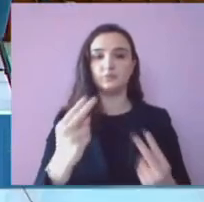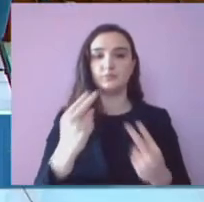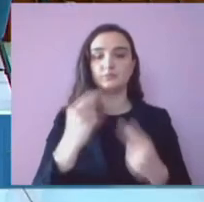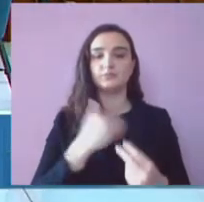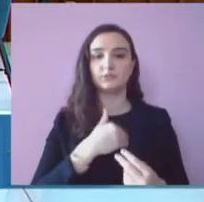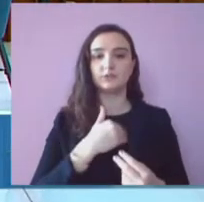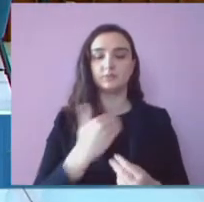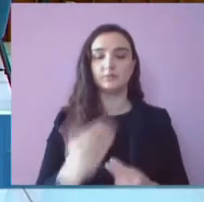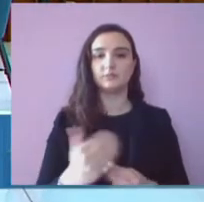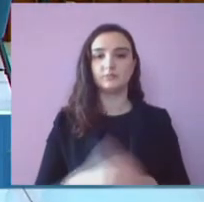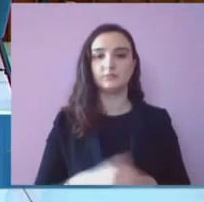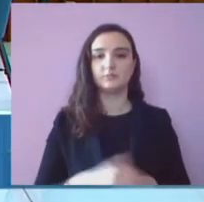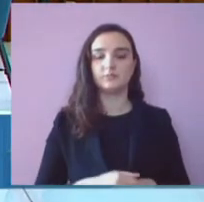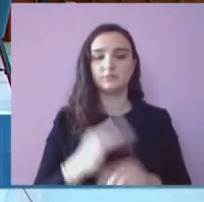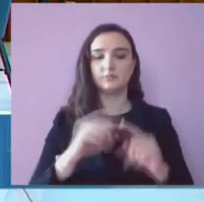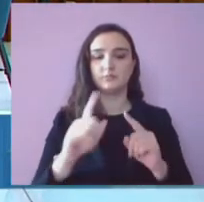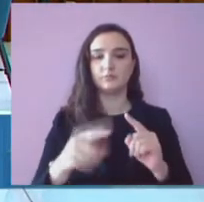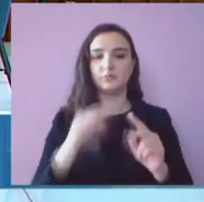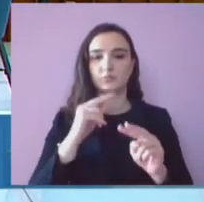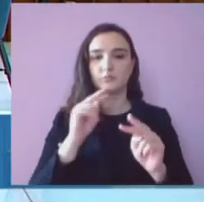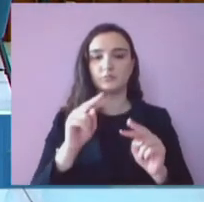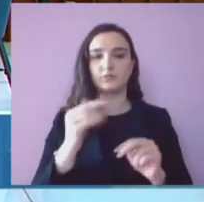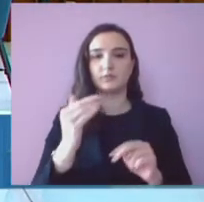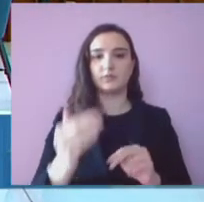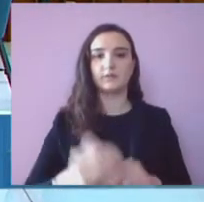ყურადღება და შემდეგ მივაქციო თქვენი ყურადღება